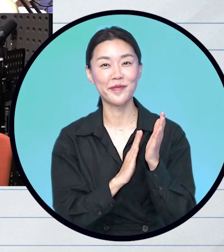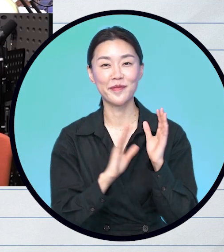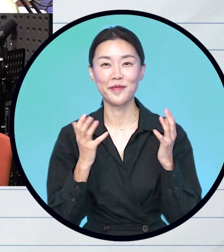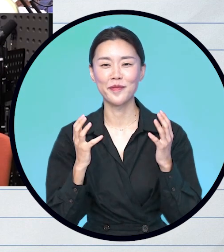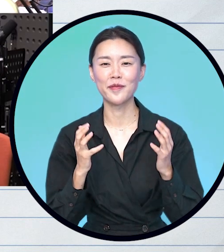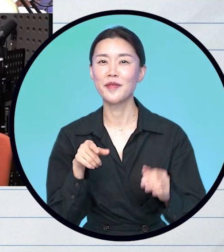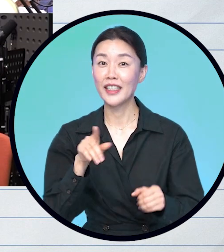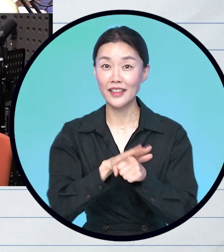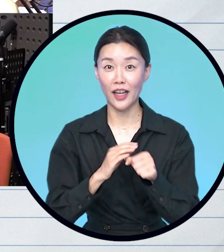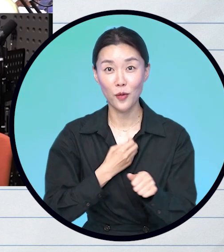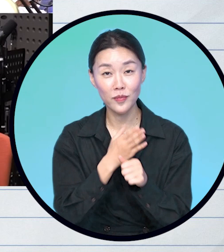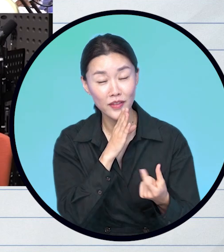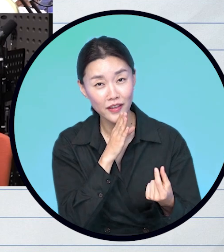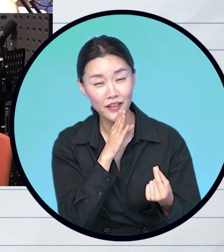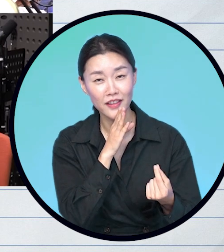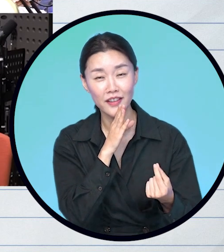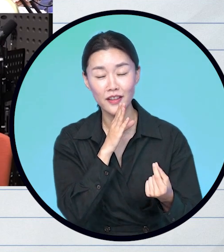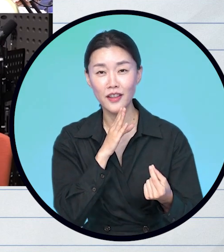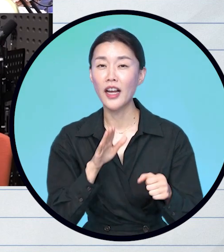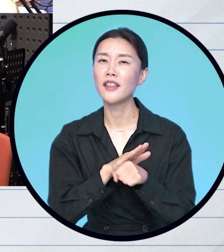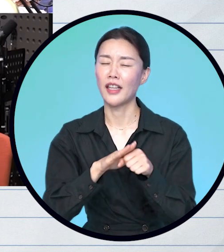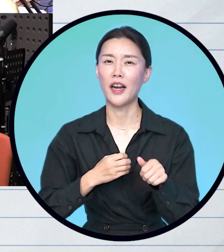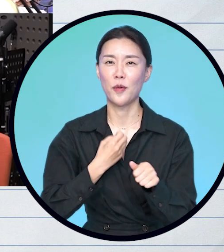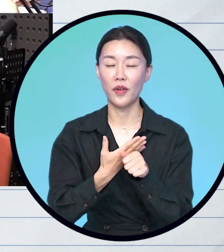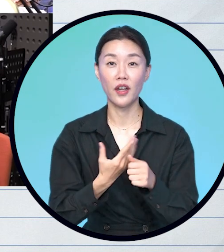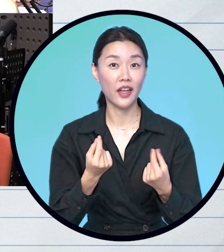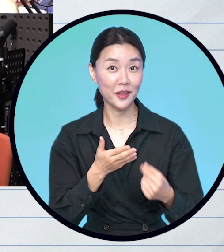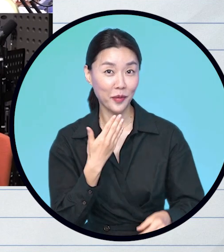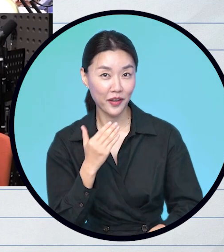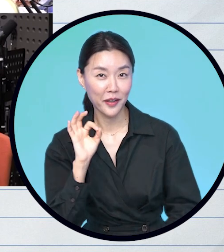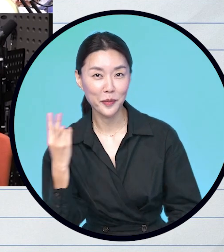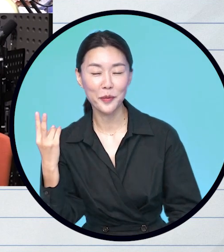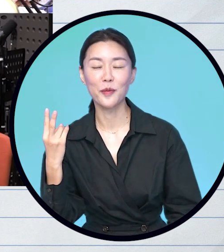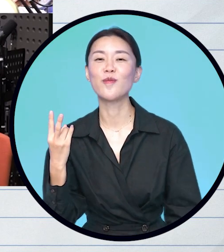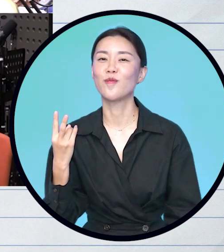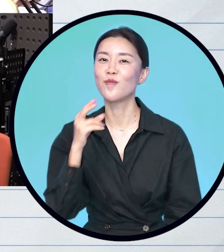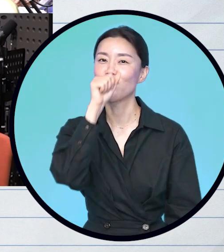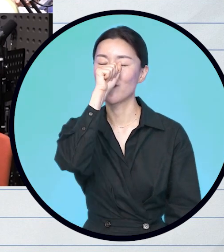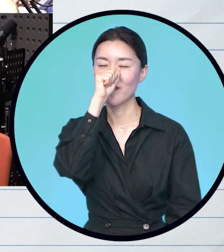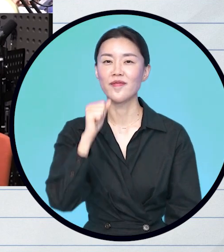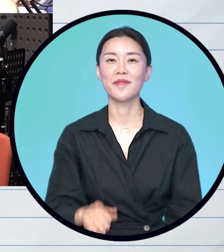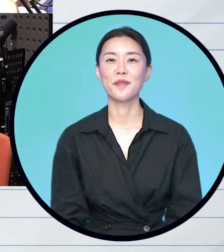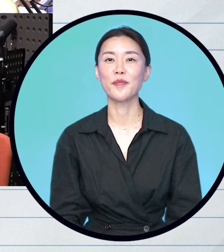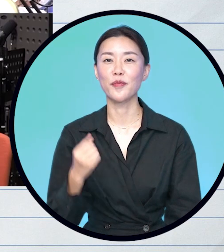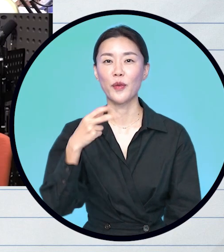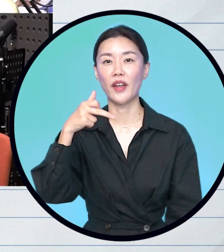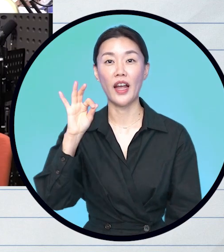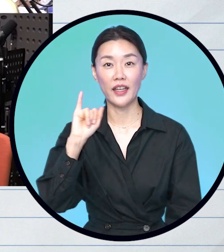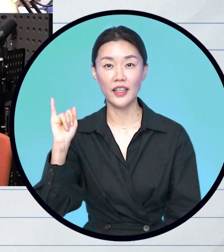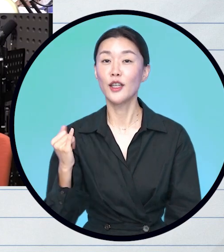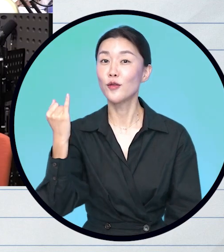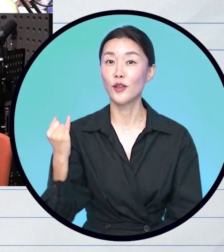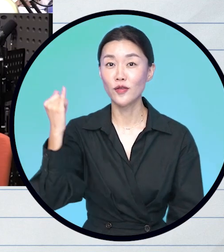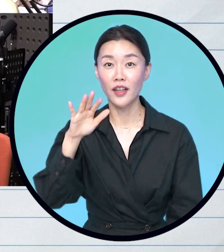이게 도대체 왜 사랑 고백이야? 아, 사랑 고백. 어, 같이 먹을래요? 아, 좋습니다. 아, 좋아요. 자, 휘닝카이 씨. 누나